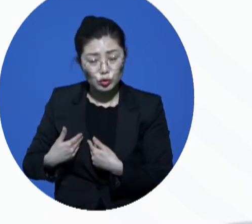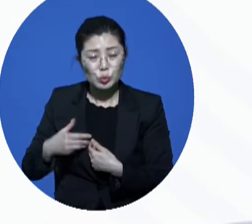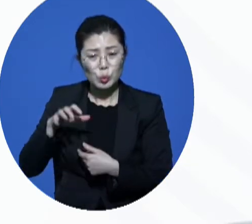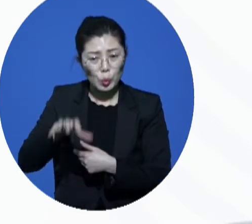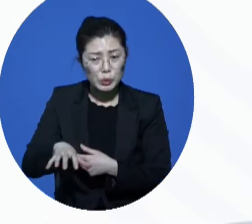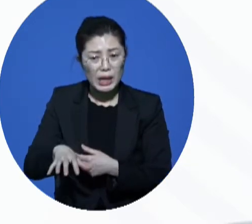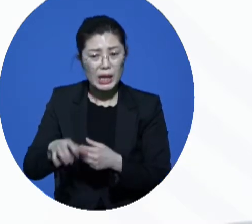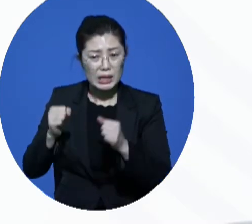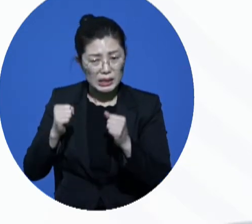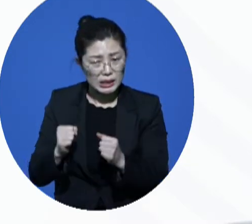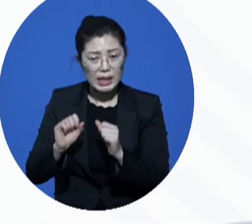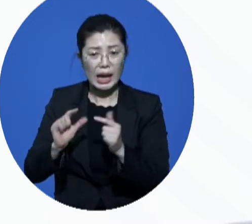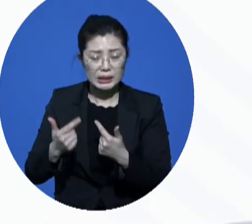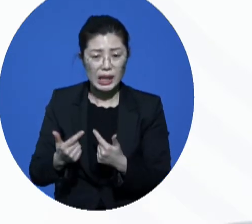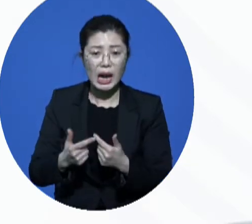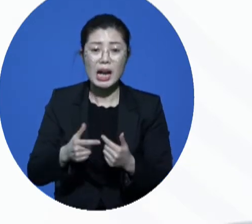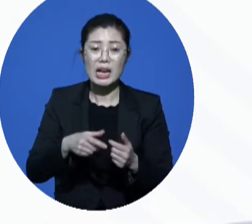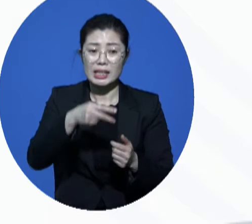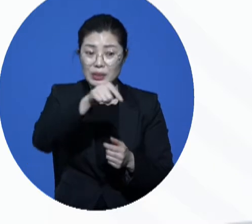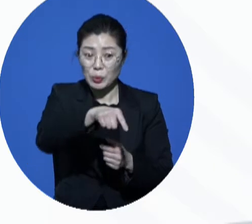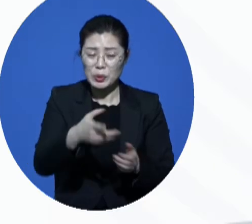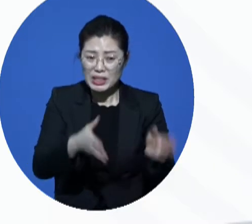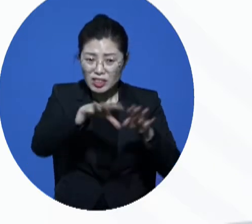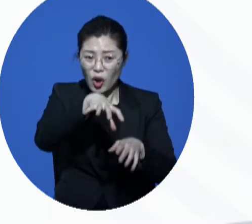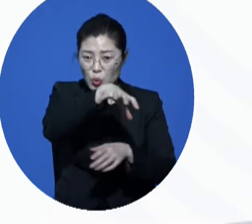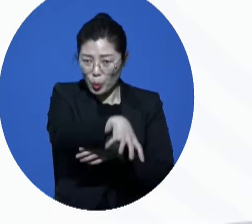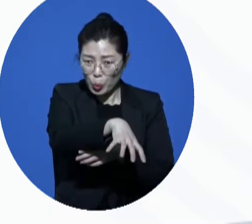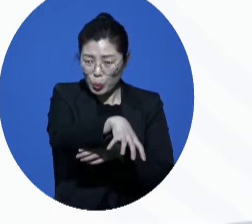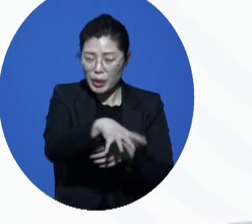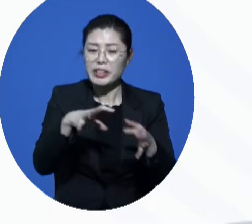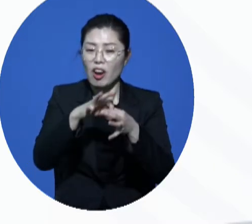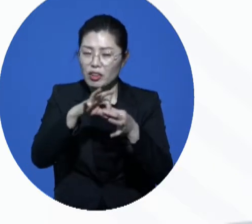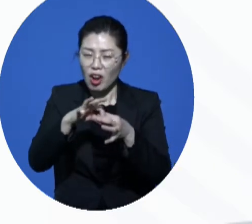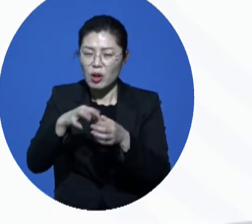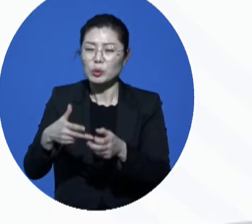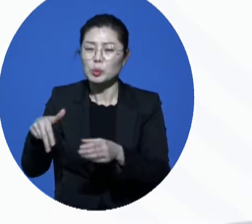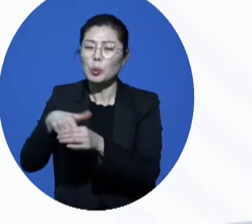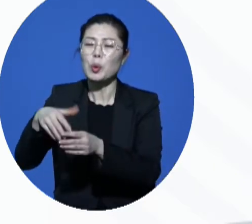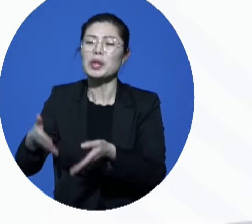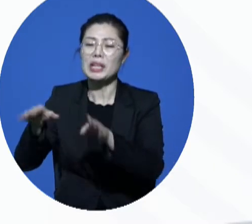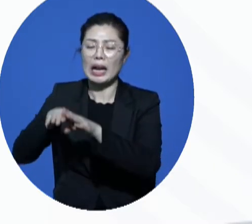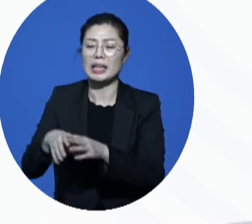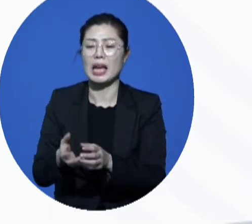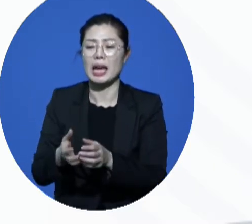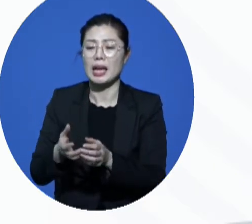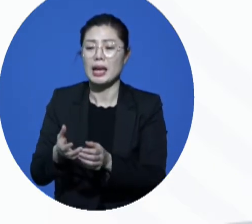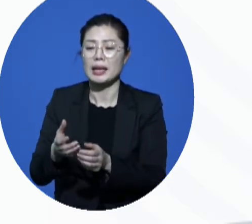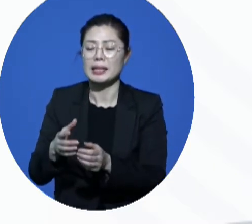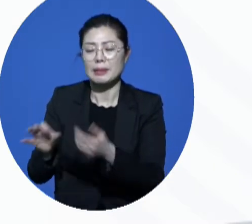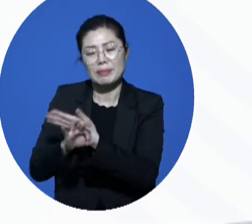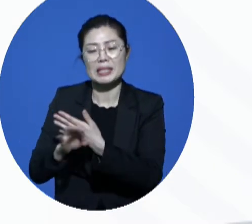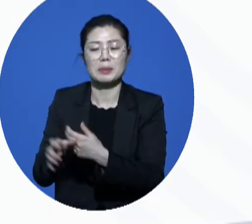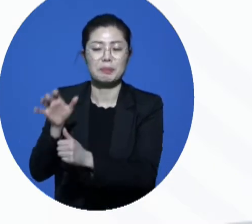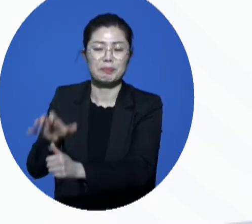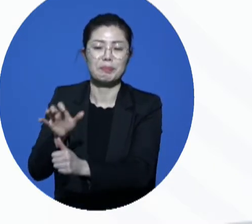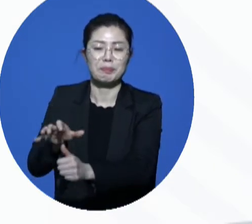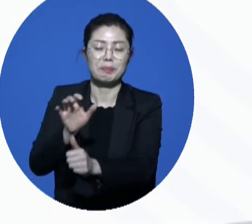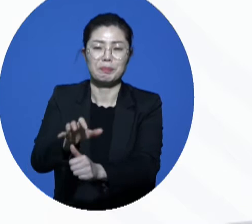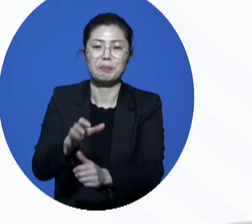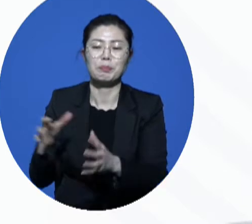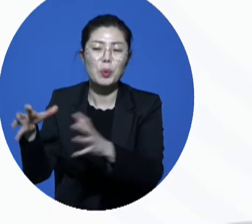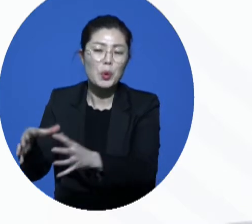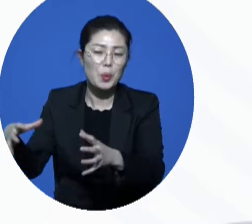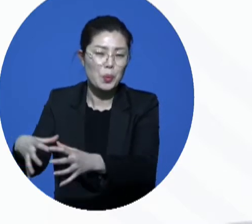아니라 신화원과 연관되어 있는 종교기관에 모여 있었다라는 사실을 알게 됩니다. 그리고 이 종교기관에